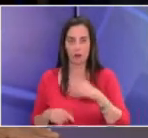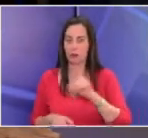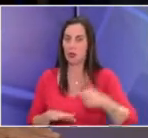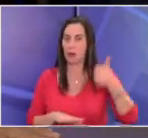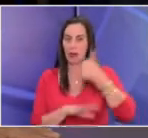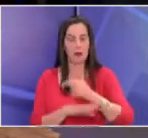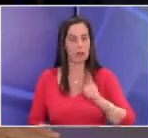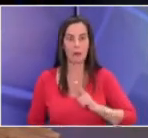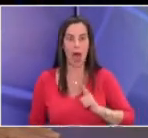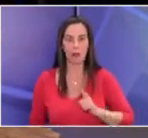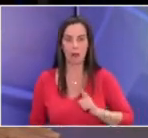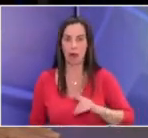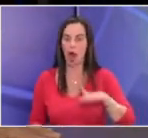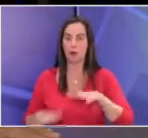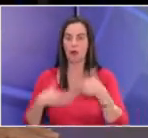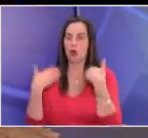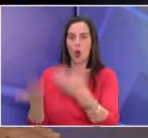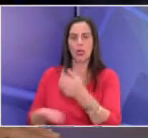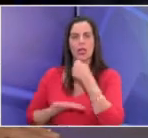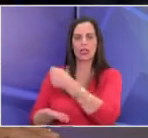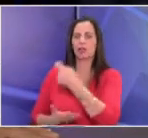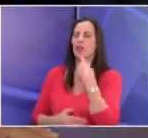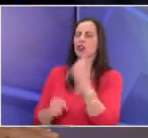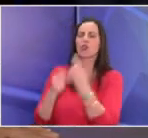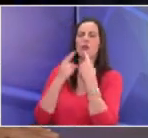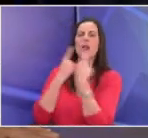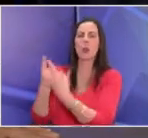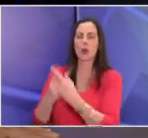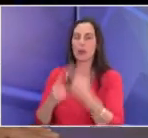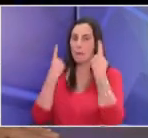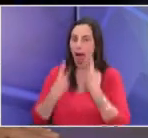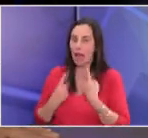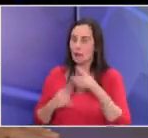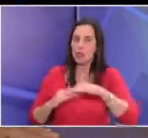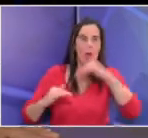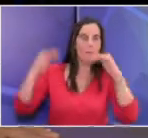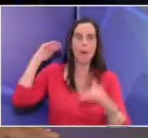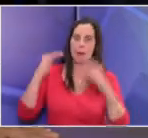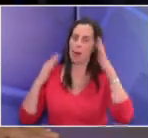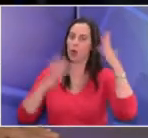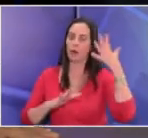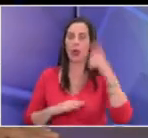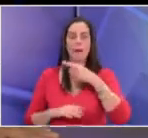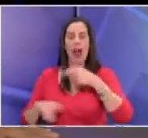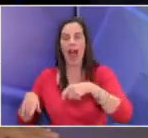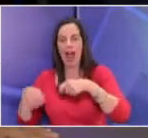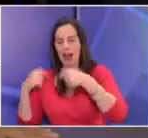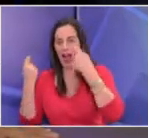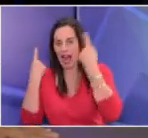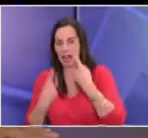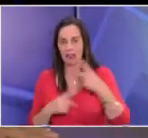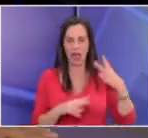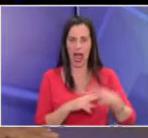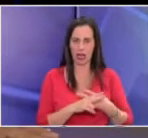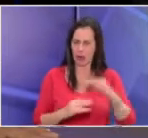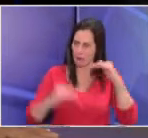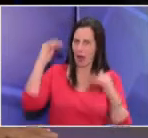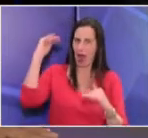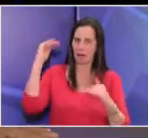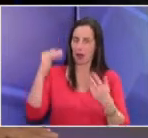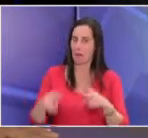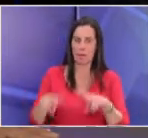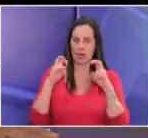אורלי לוי. שמע, תראה, אני אצביע לאורלי לוי, כן? אם היא תצהיר שהיא תילחם על